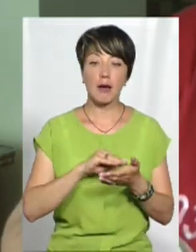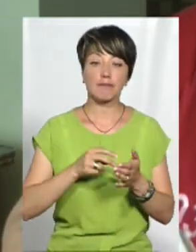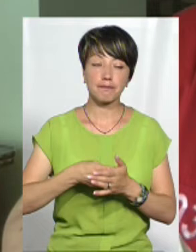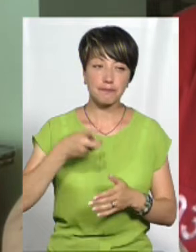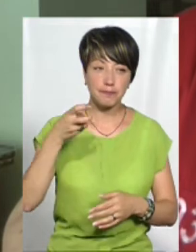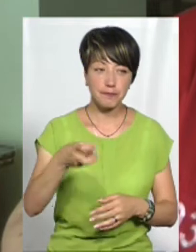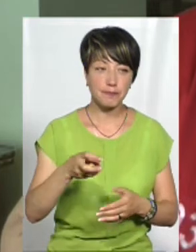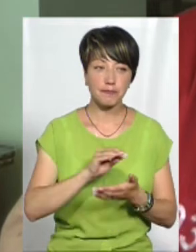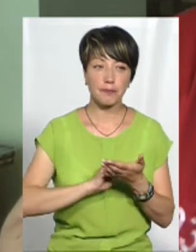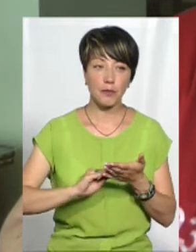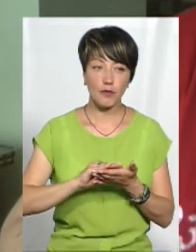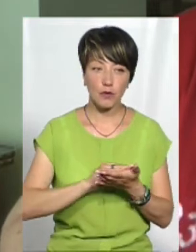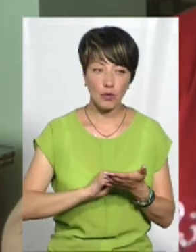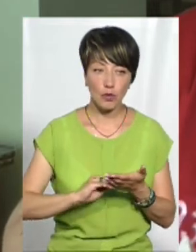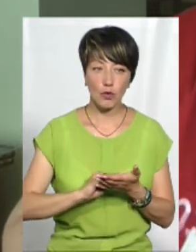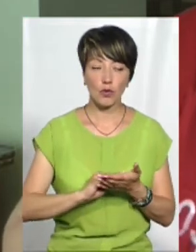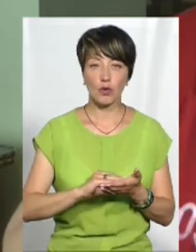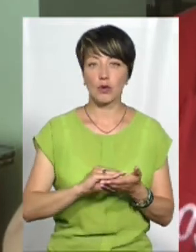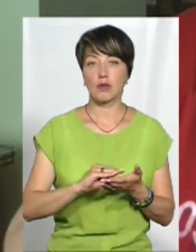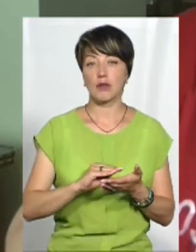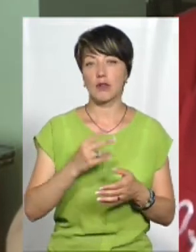знову вихідний документ номер 38.